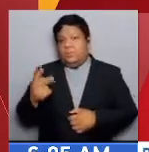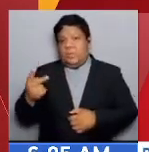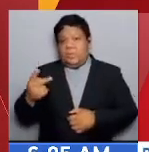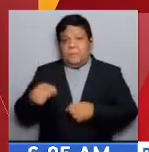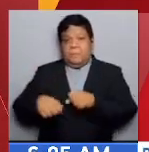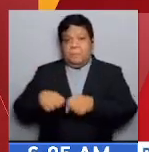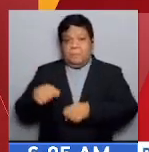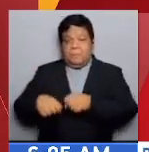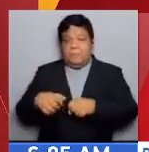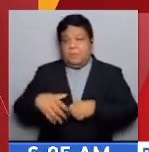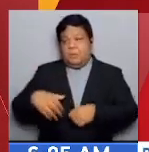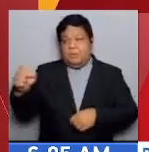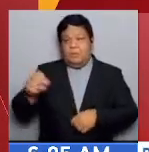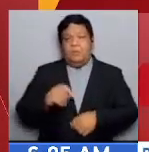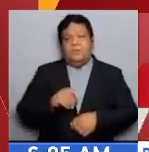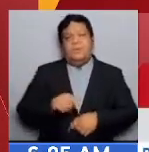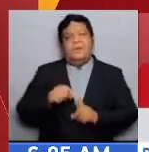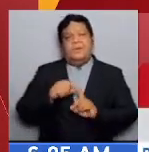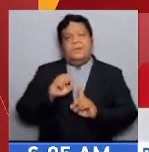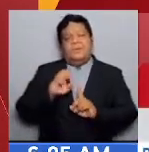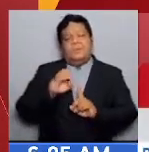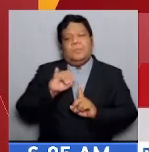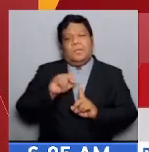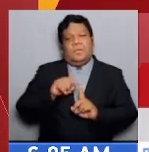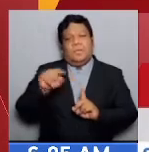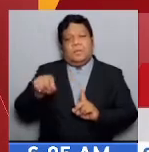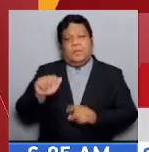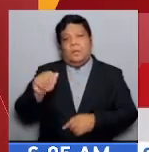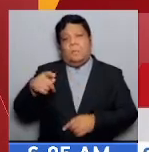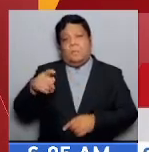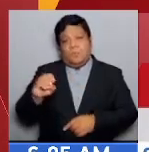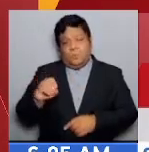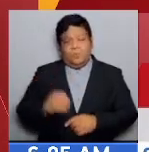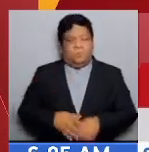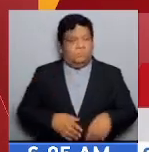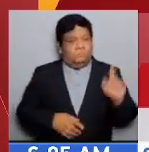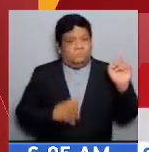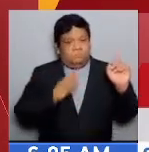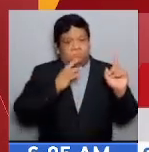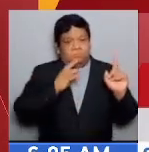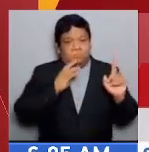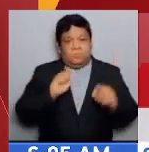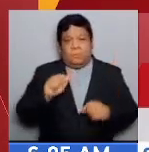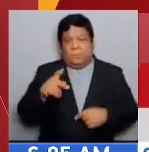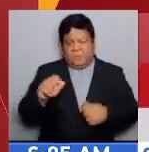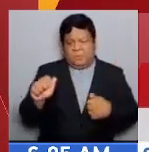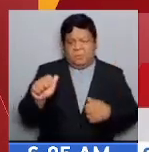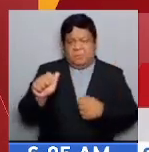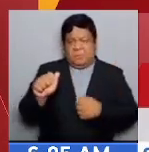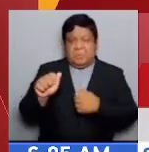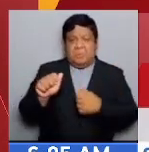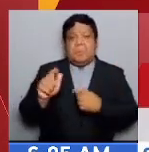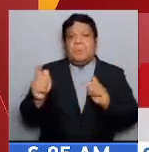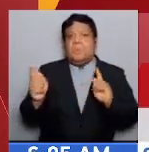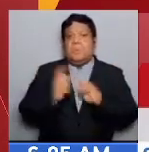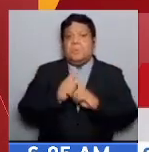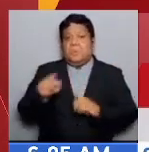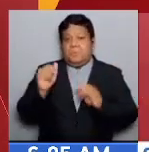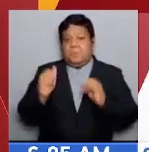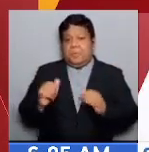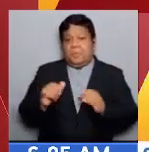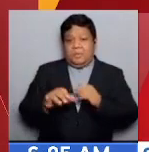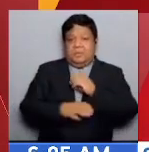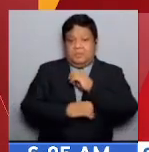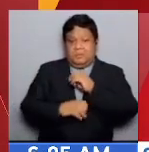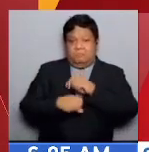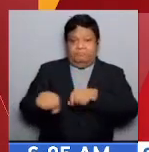Emmy. Yung sa apo ko, sinunod niya, tapos yun nga yung kasalubong na niya yung nangupahan doon sa dulo, iniwan na niya dyan, hindi